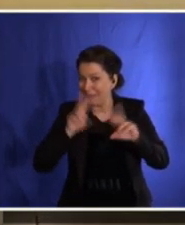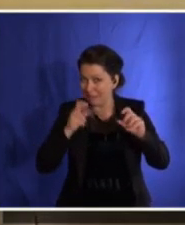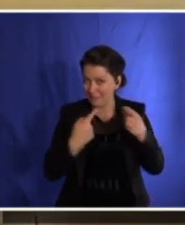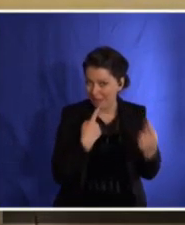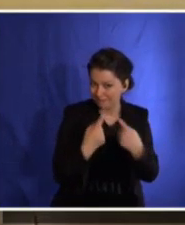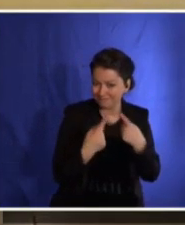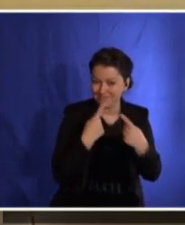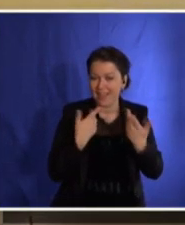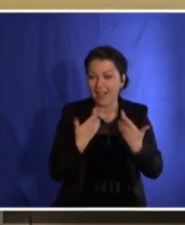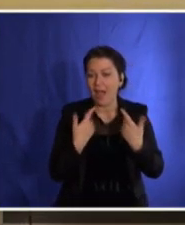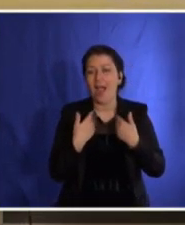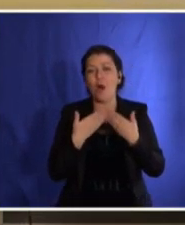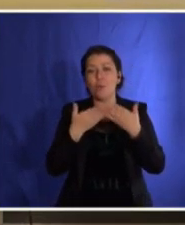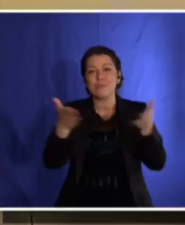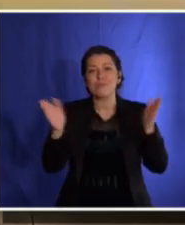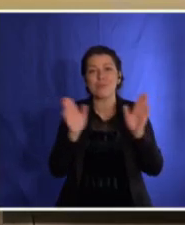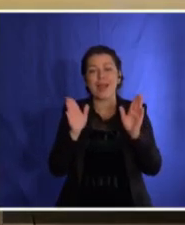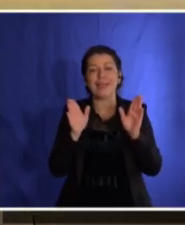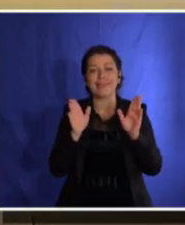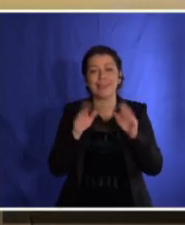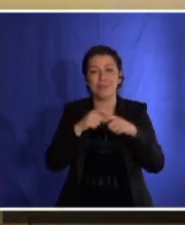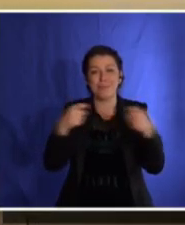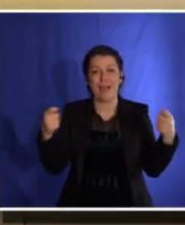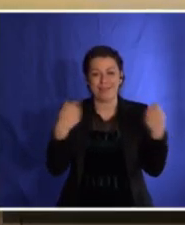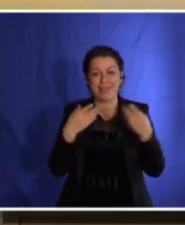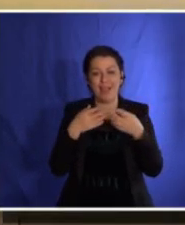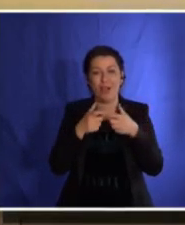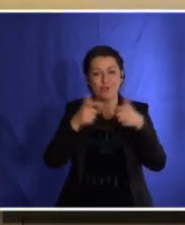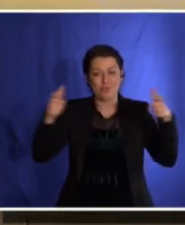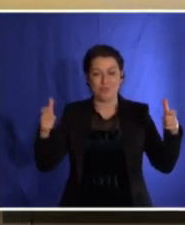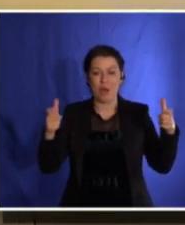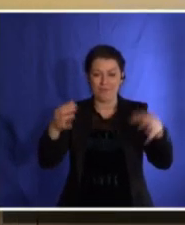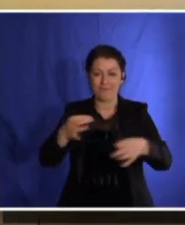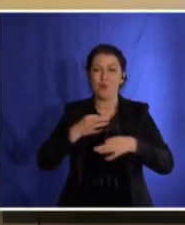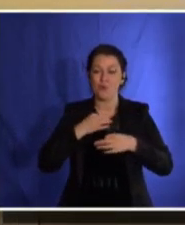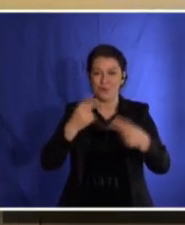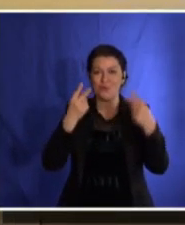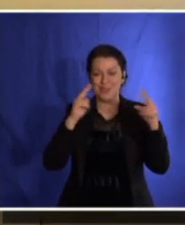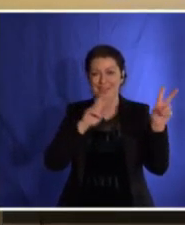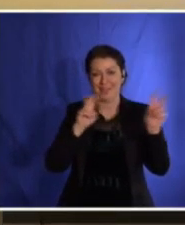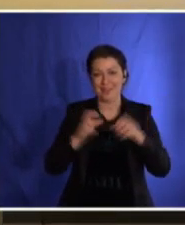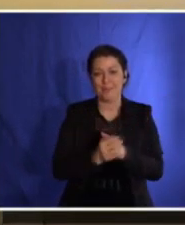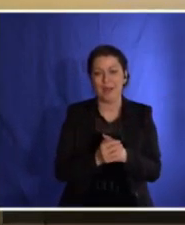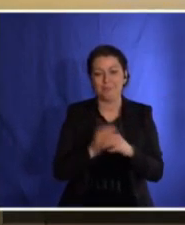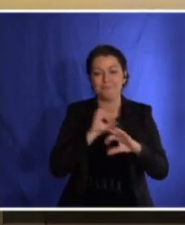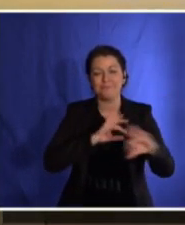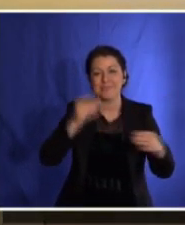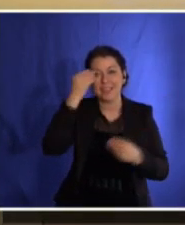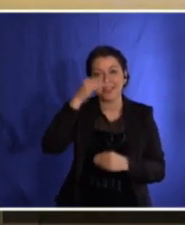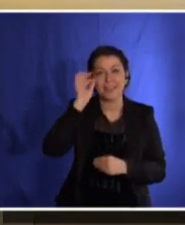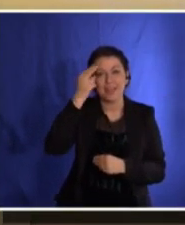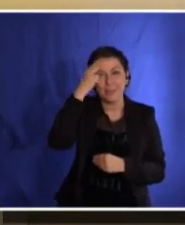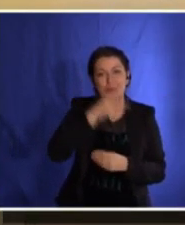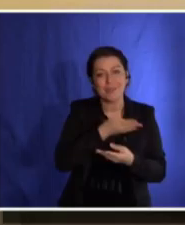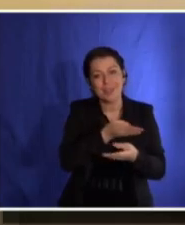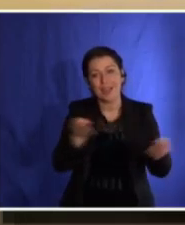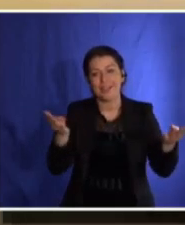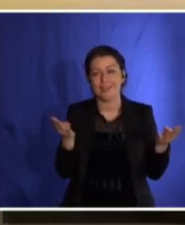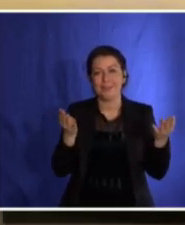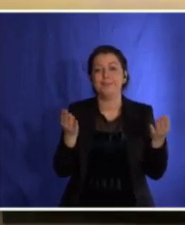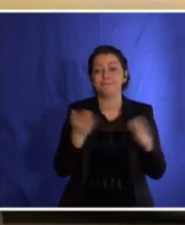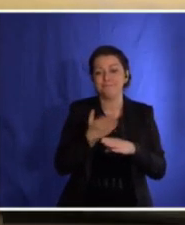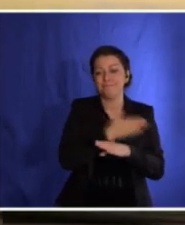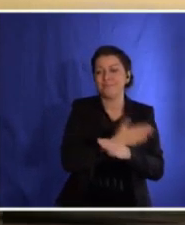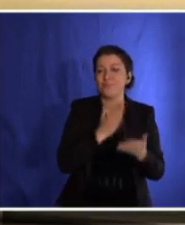Breitbandausbau ist für uns auch etwas ganz, ganz Wesentliches. Meine sehr geehrten Damen und Herren, ich habe angesprochen, dass